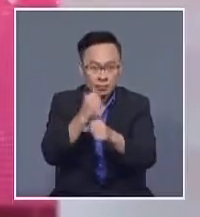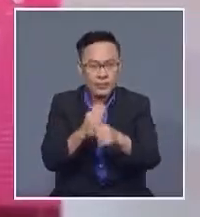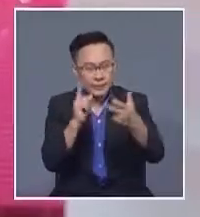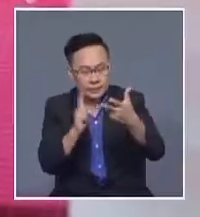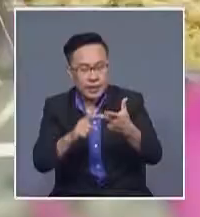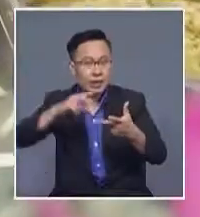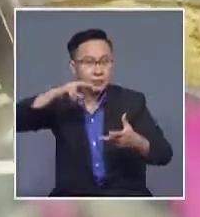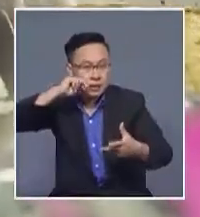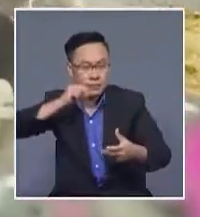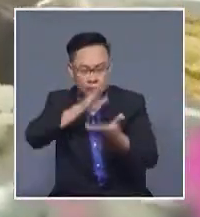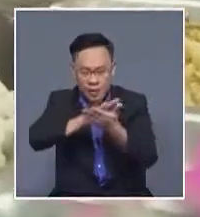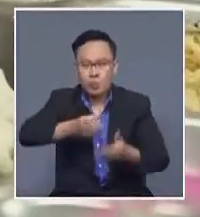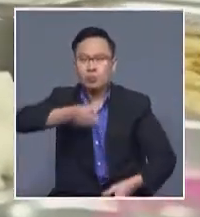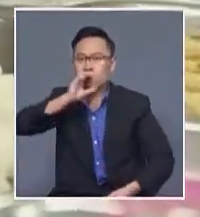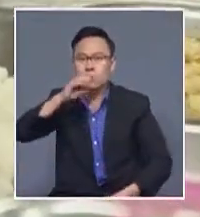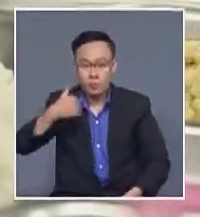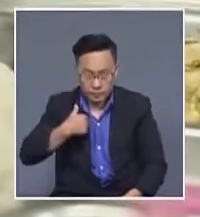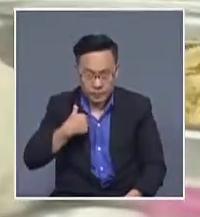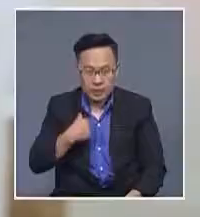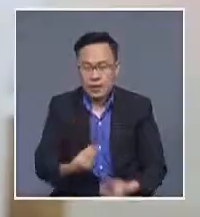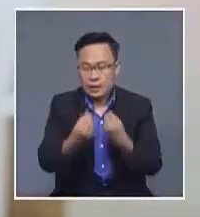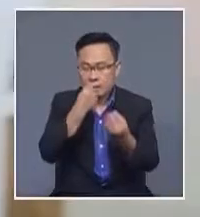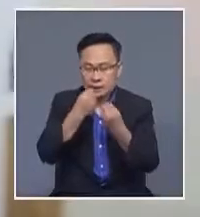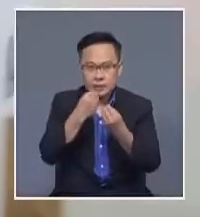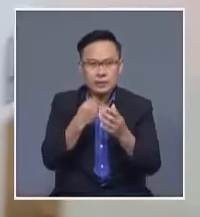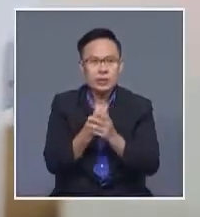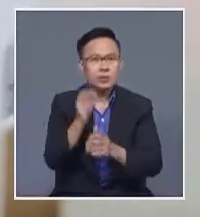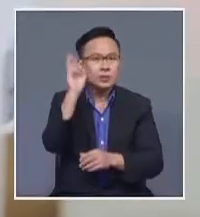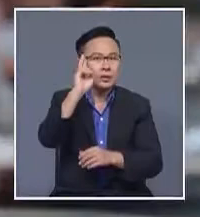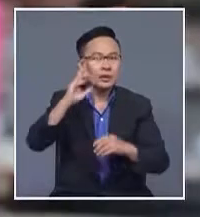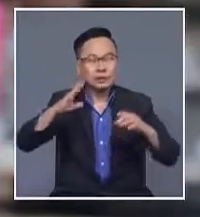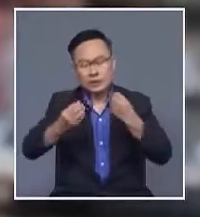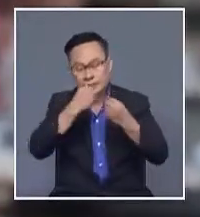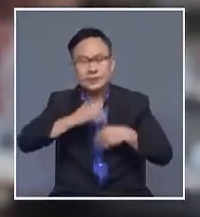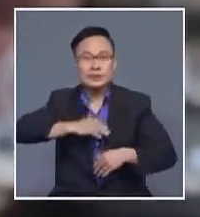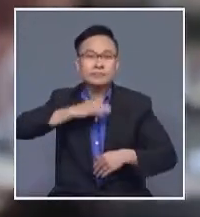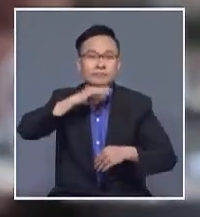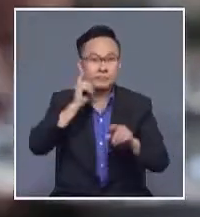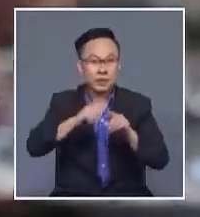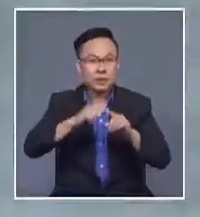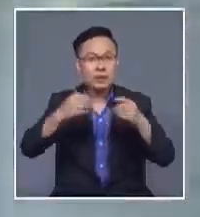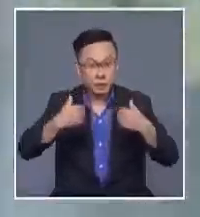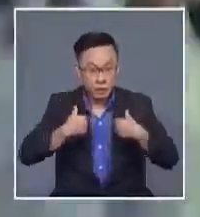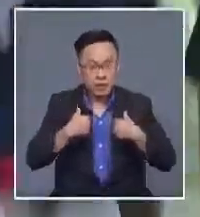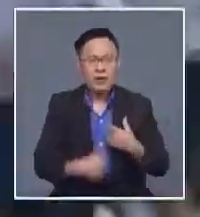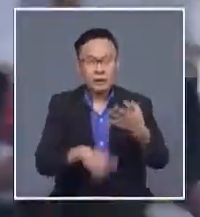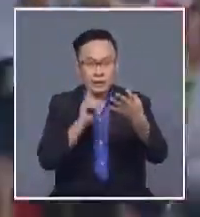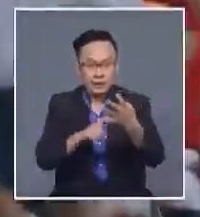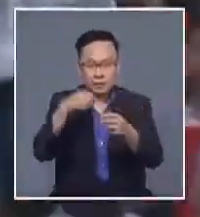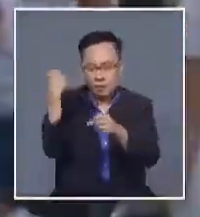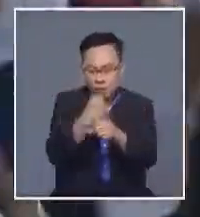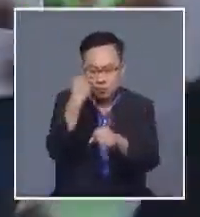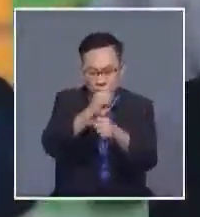ตัวชี้วัดที่ให้โรงเรียนนั้นมีเครื่องมาตรฐานความปลอดภัยแล้วก็มีการซักซ้อมแผนเผชิญเหตุนะ